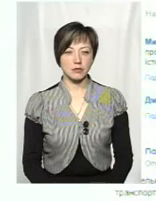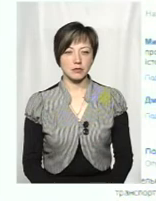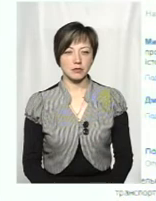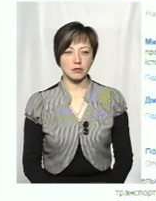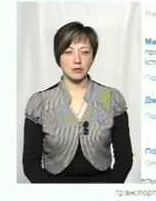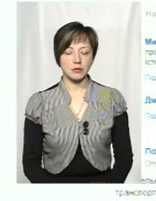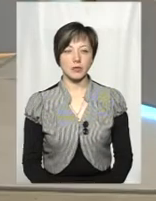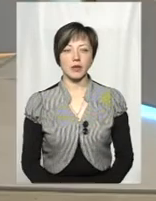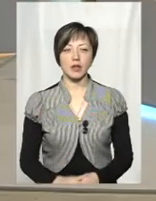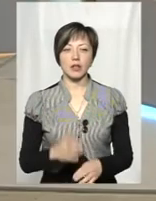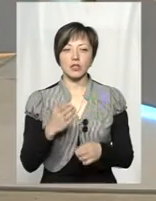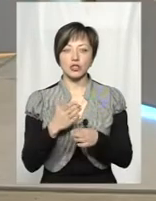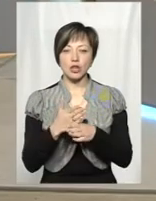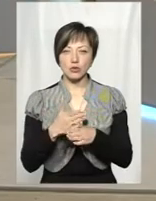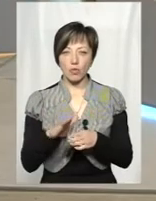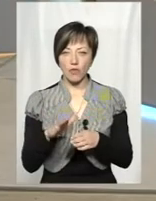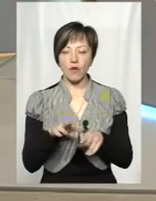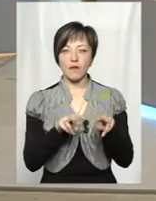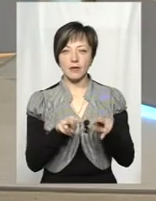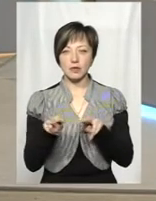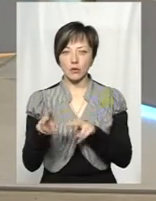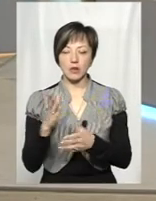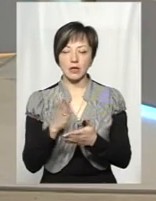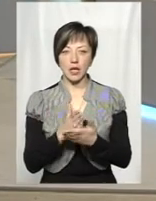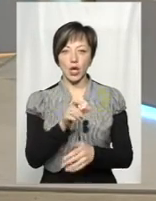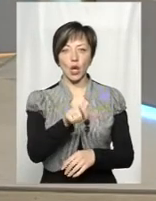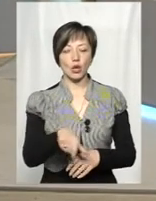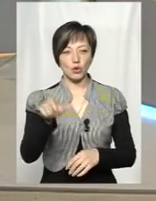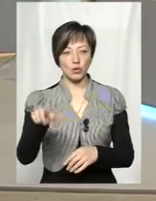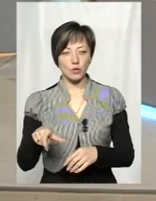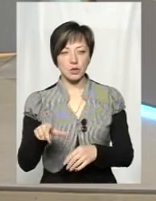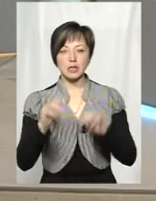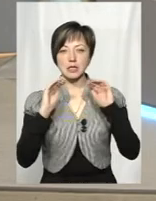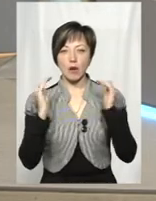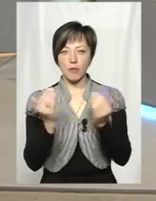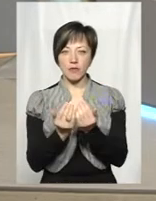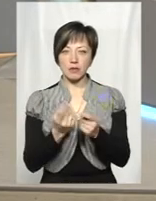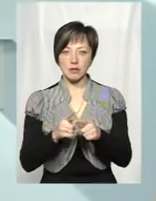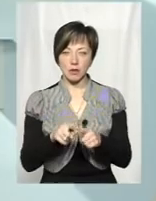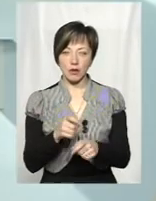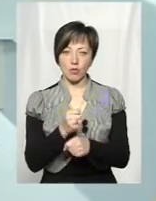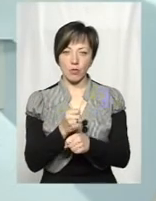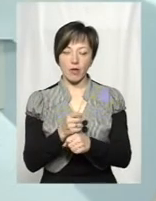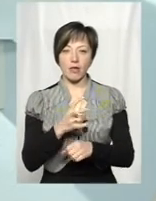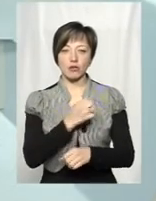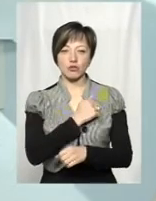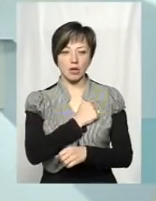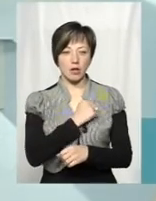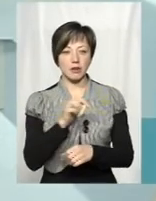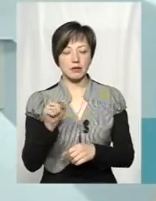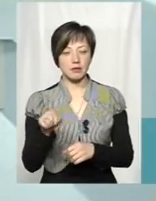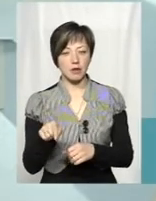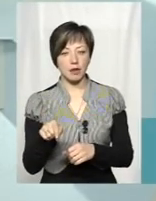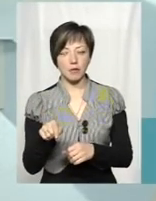Частково відслідковуємо. І є люди із заповідників, які це роблять. Ну, на жаль, там